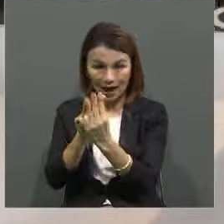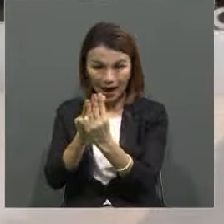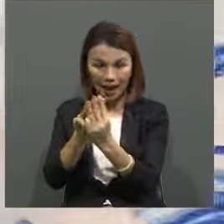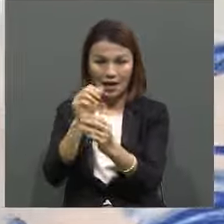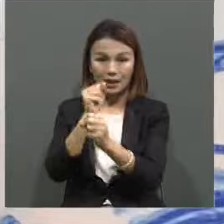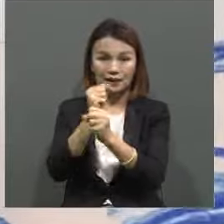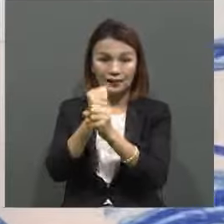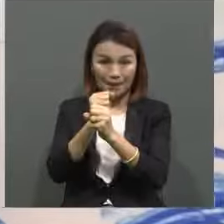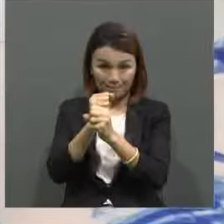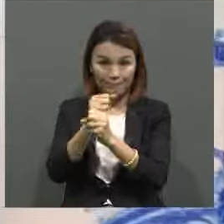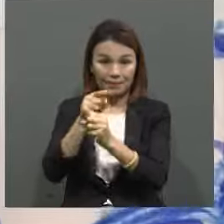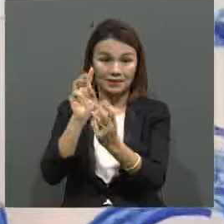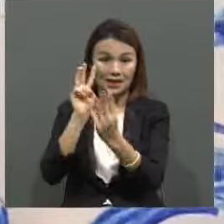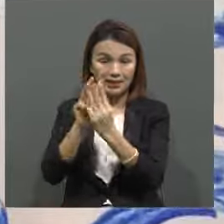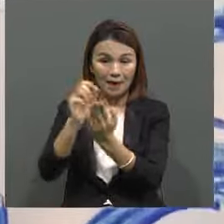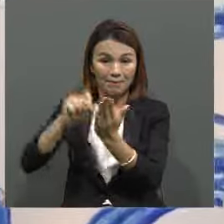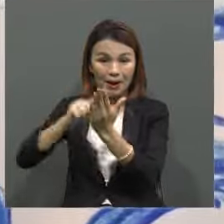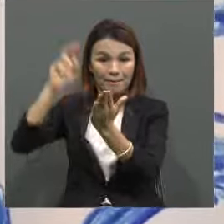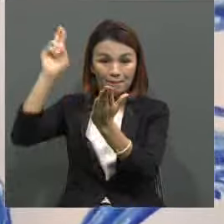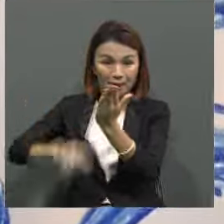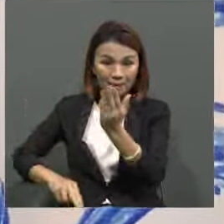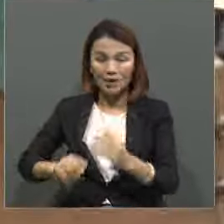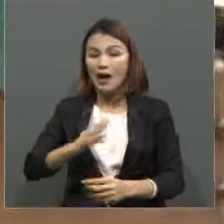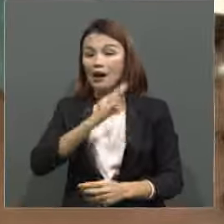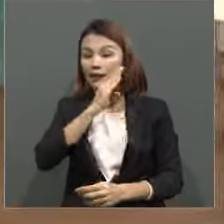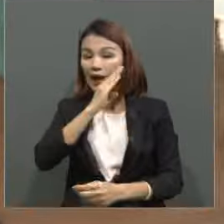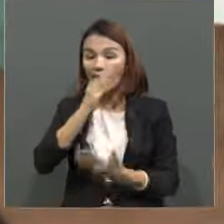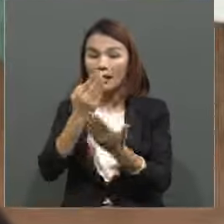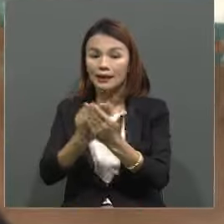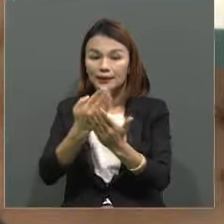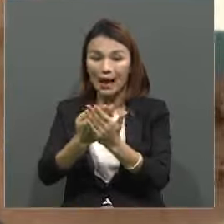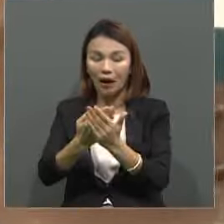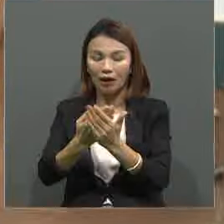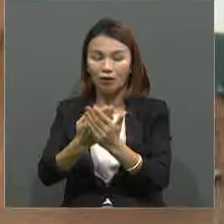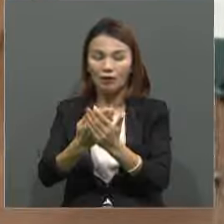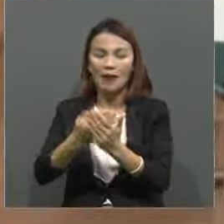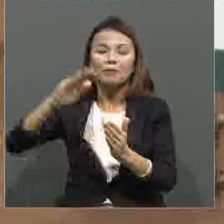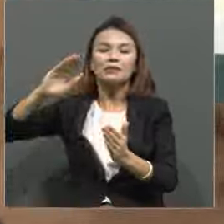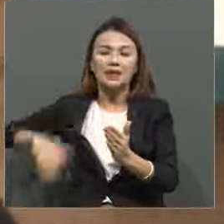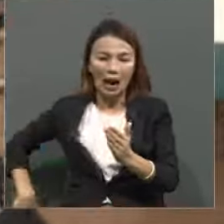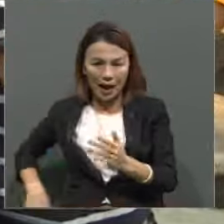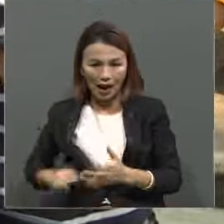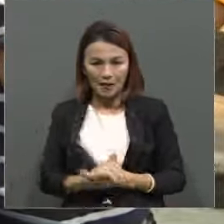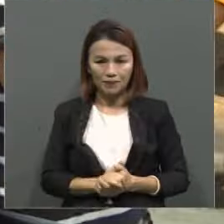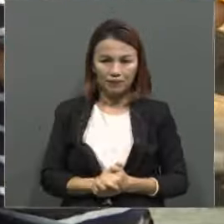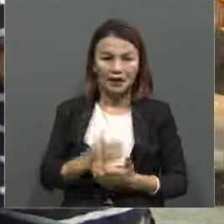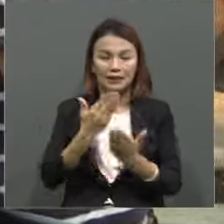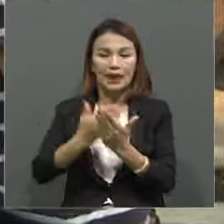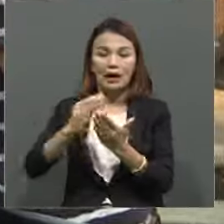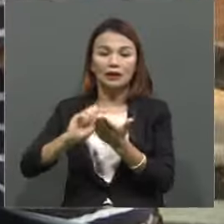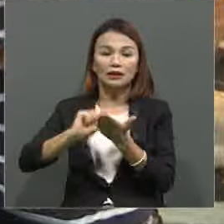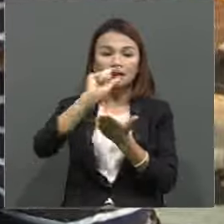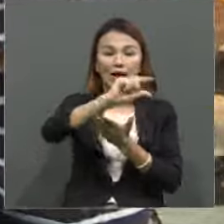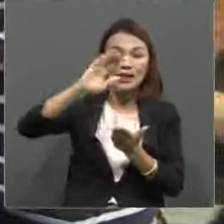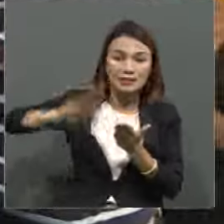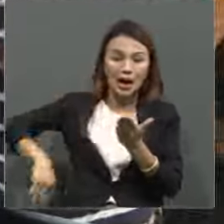ในตลาดนัดจตุจักรและมีค่าปรับถ้าหากว่าชำระค่าเช่าเกินเวลาที่กำหนดคือจ่ายค่าเช่าเลทอ่ะก็จะต้องเ